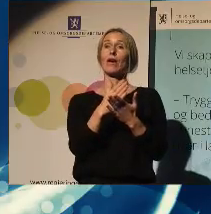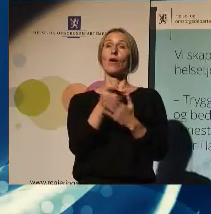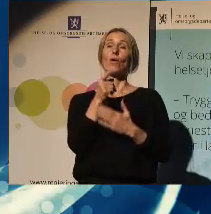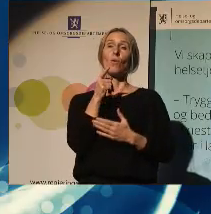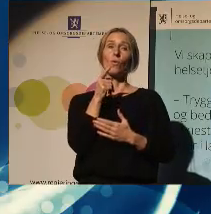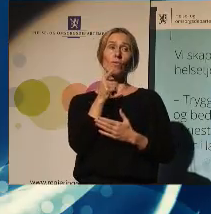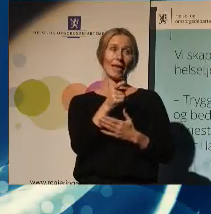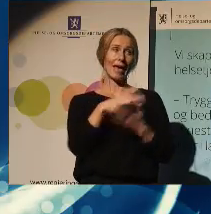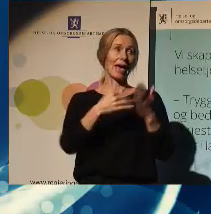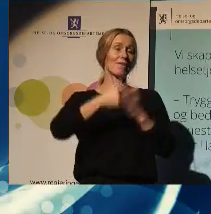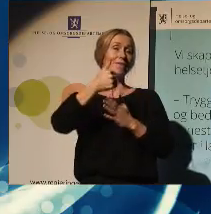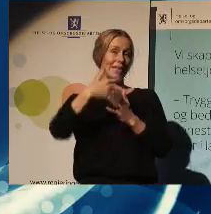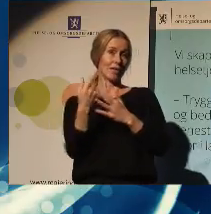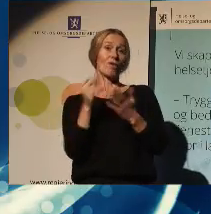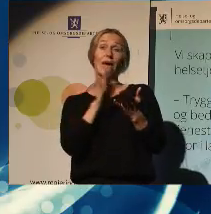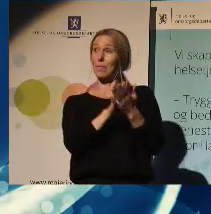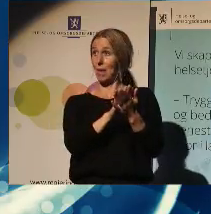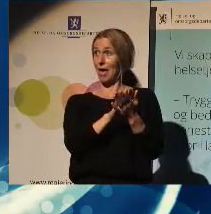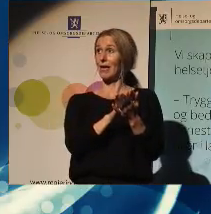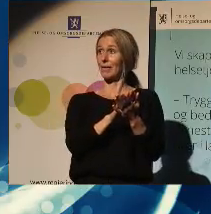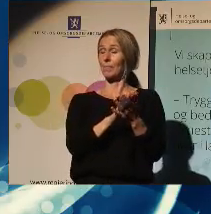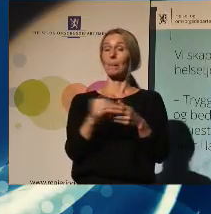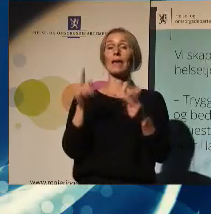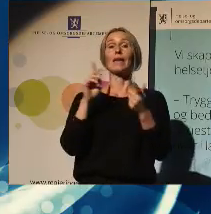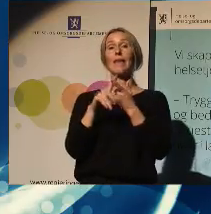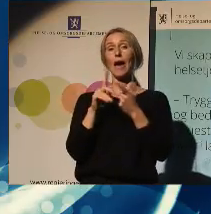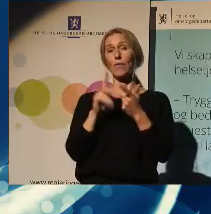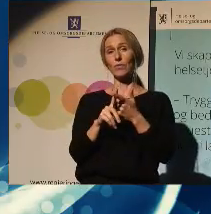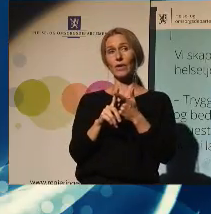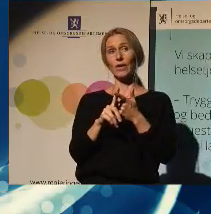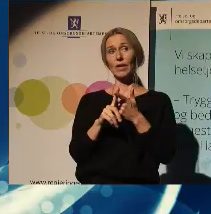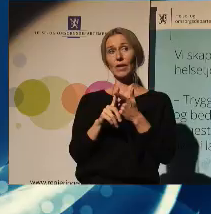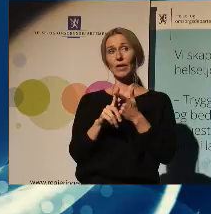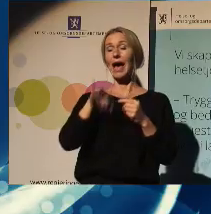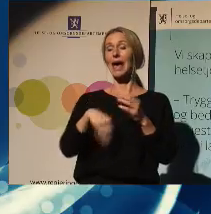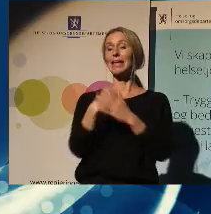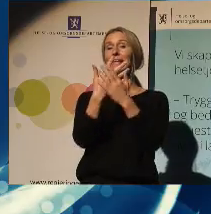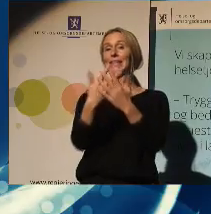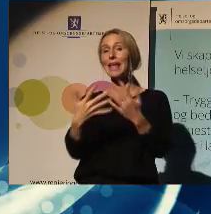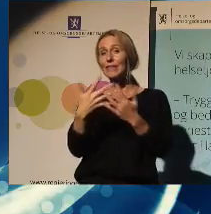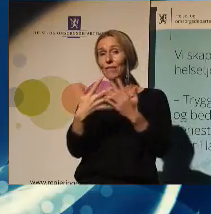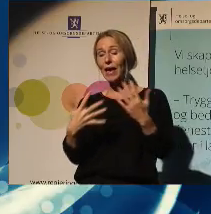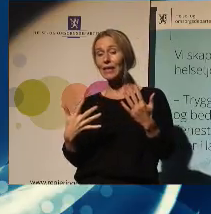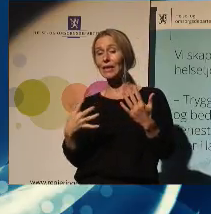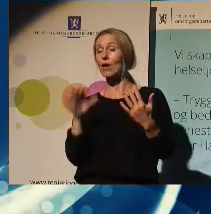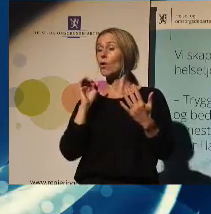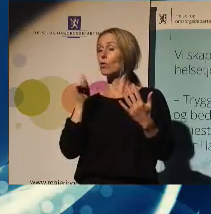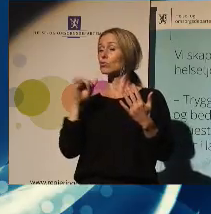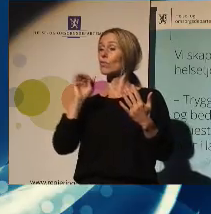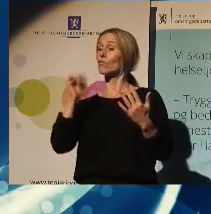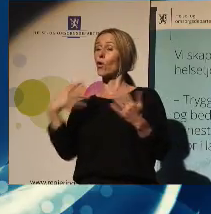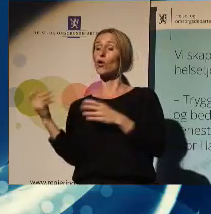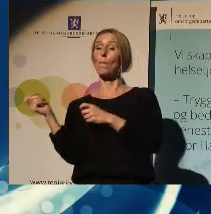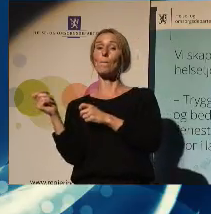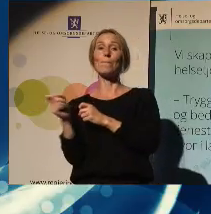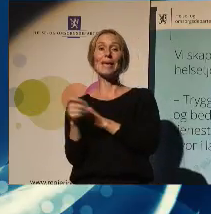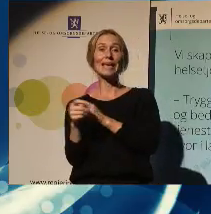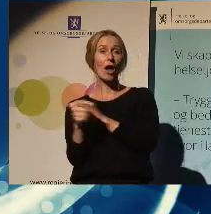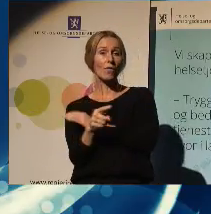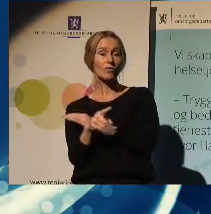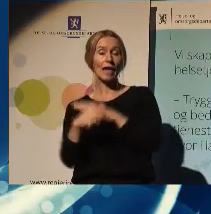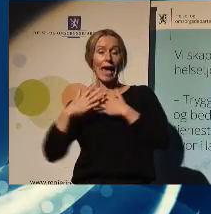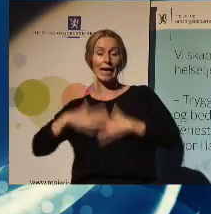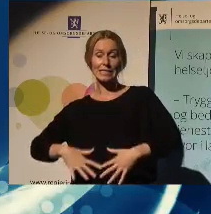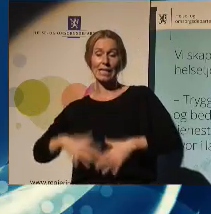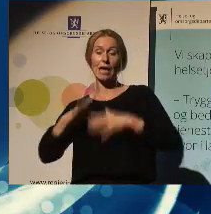er viktig å være med på den. Det andre er at det er et nettverk også for migranthelse relatert til